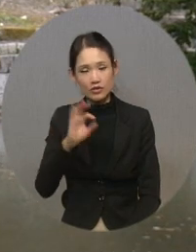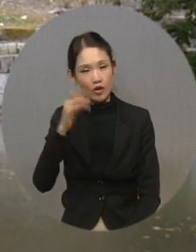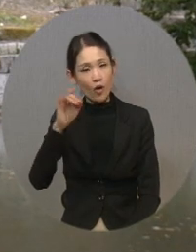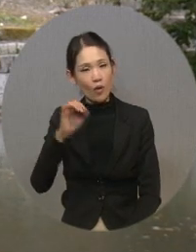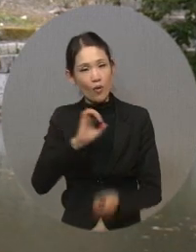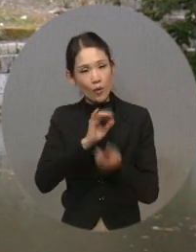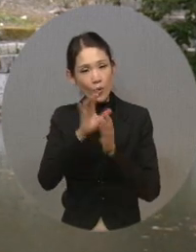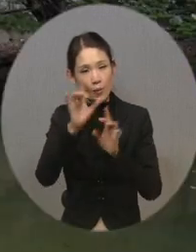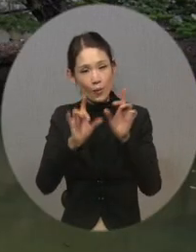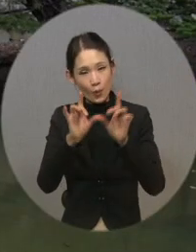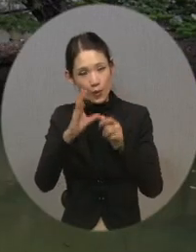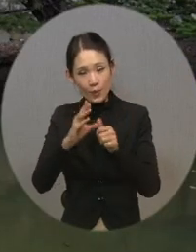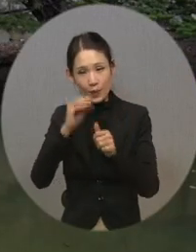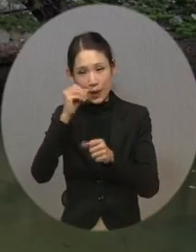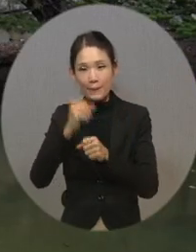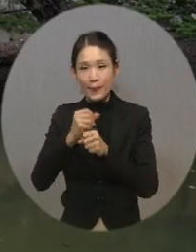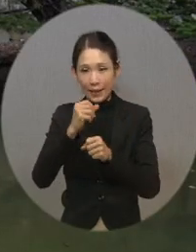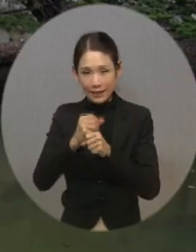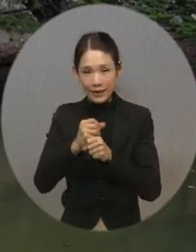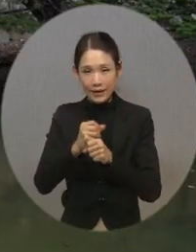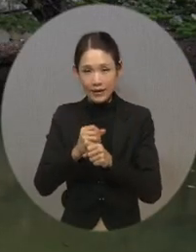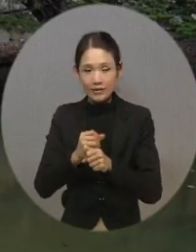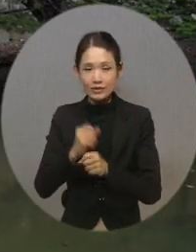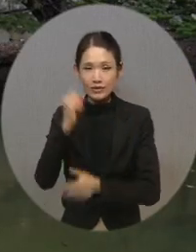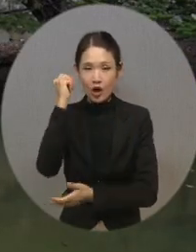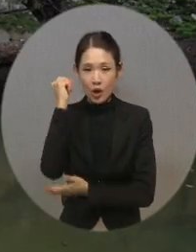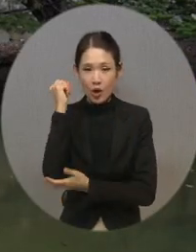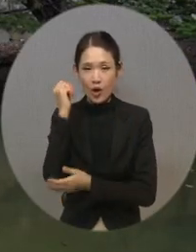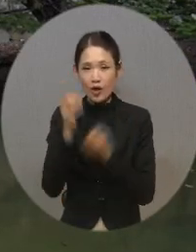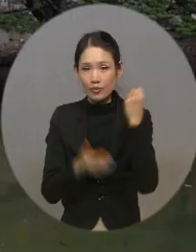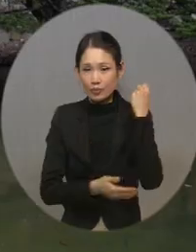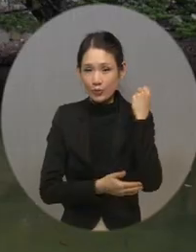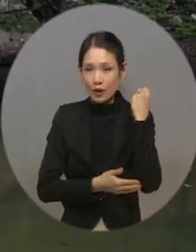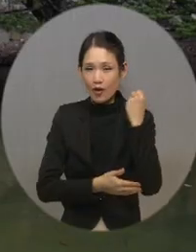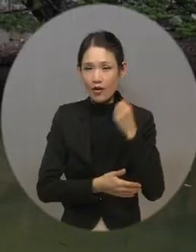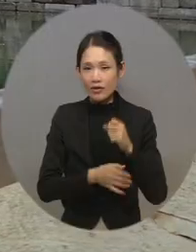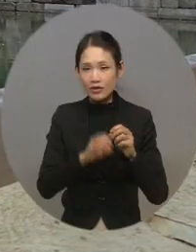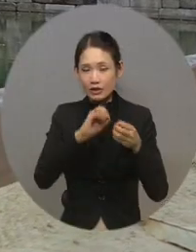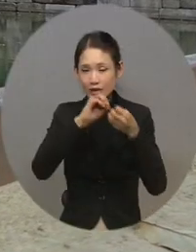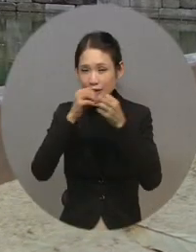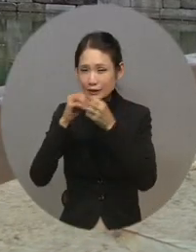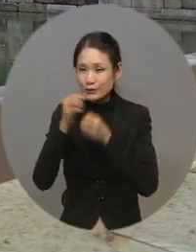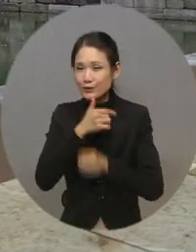만든 정자입니다. 이 처마와 기둥, 장식들이 굉장히 예쁘죠?